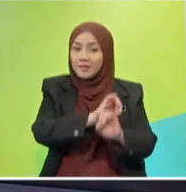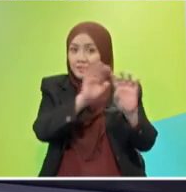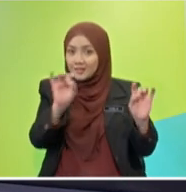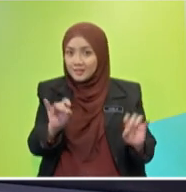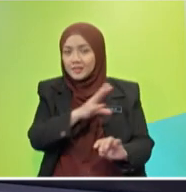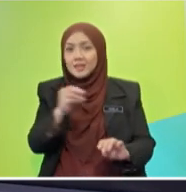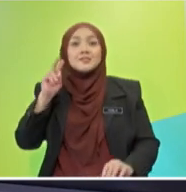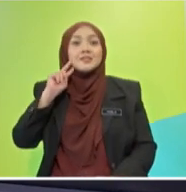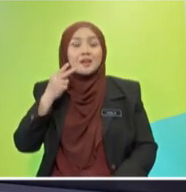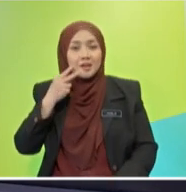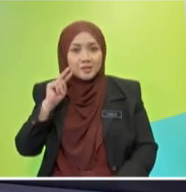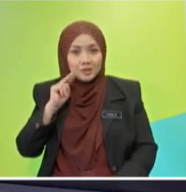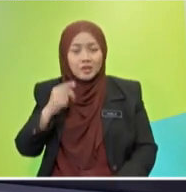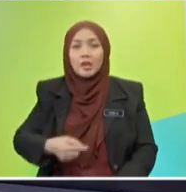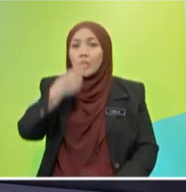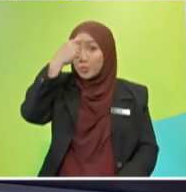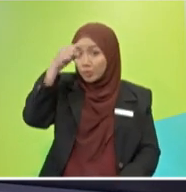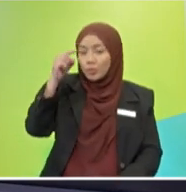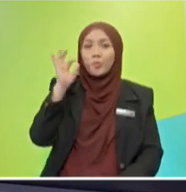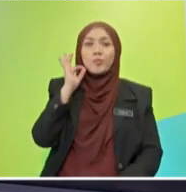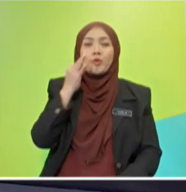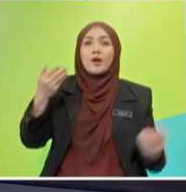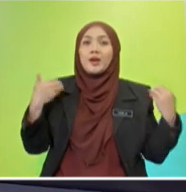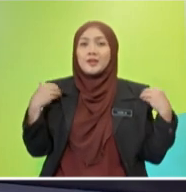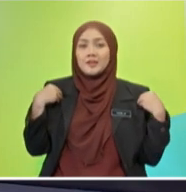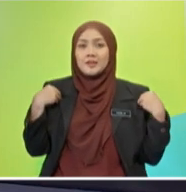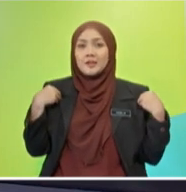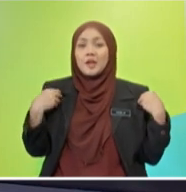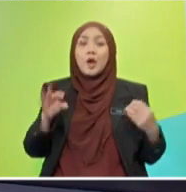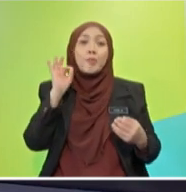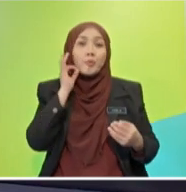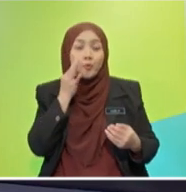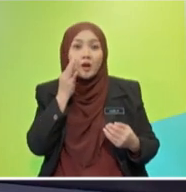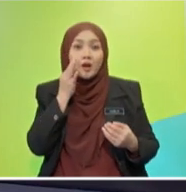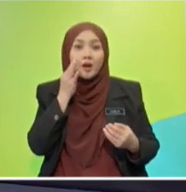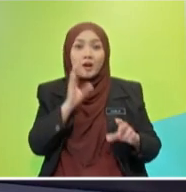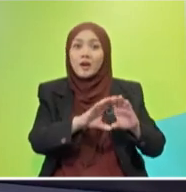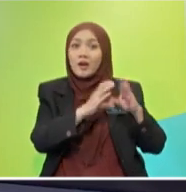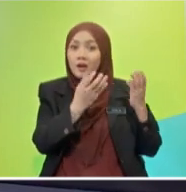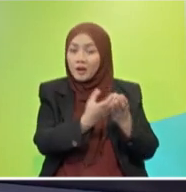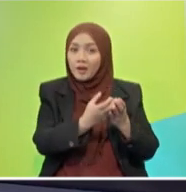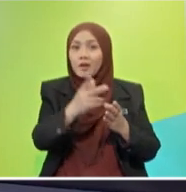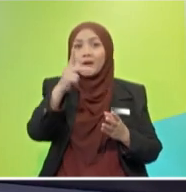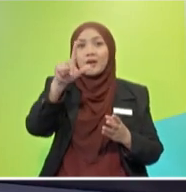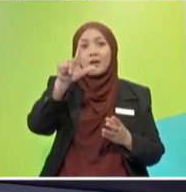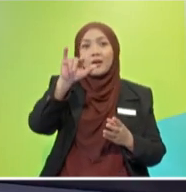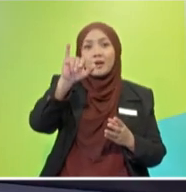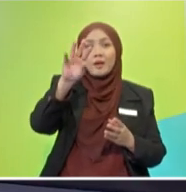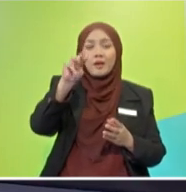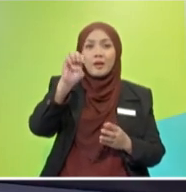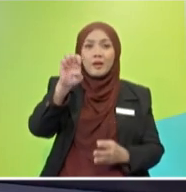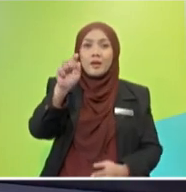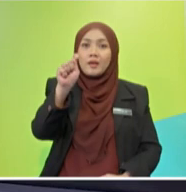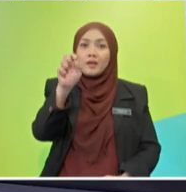sayur untuk buah-buahan kita ada buah dengan buah bukan